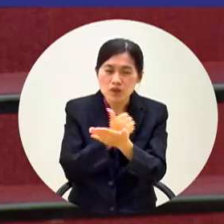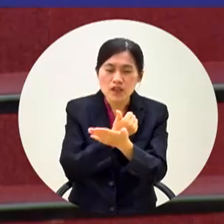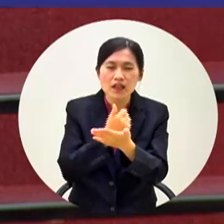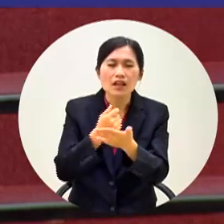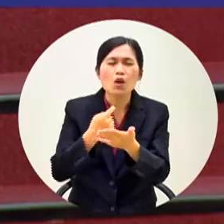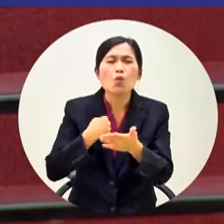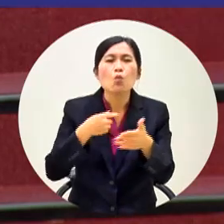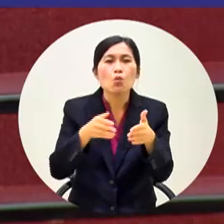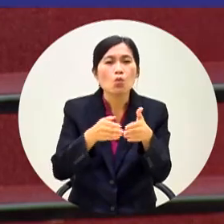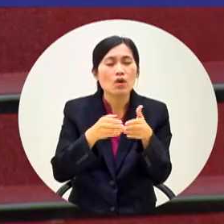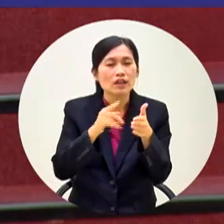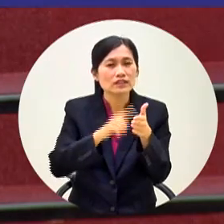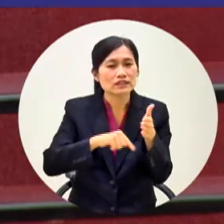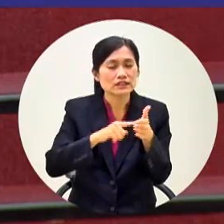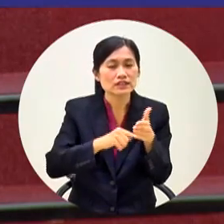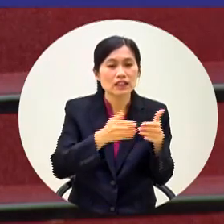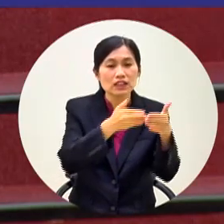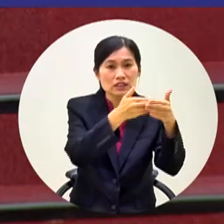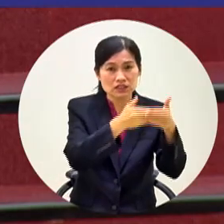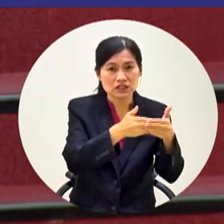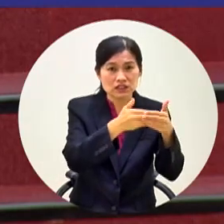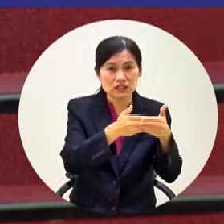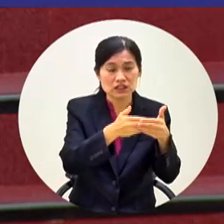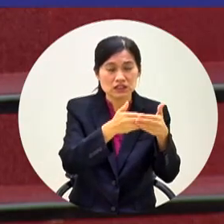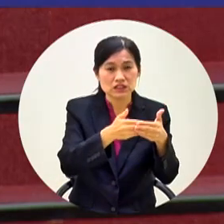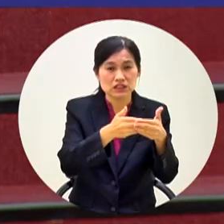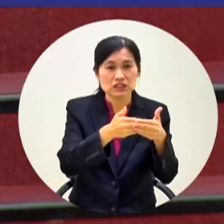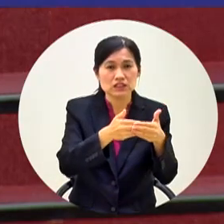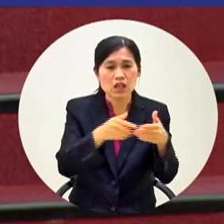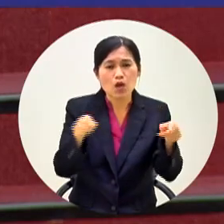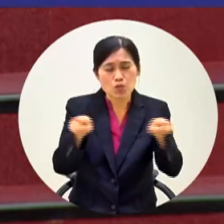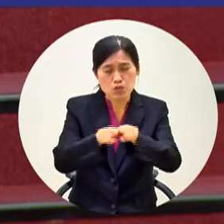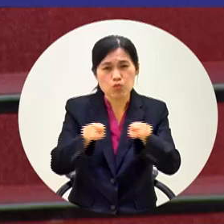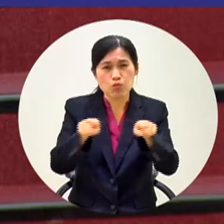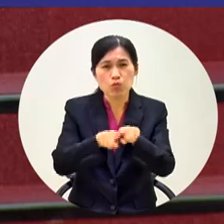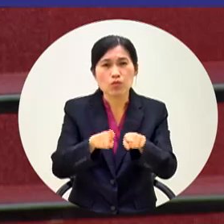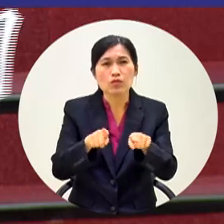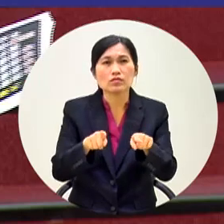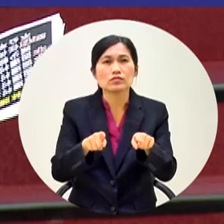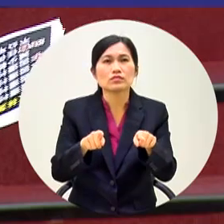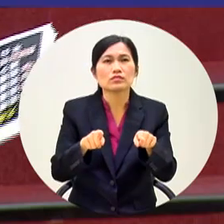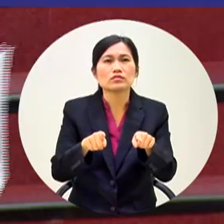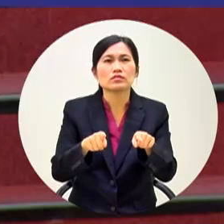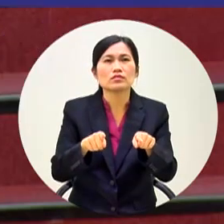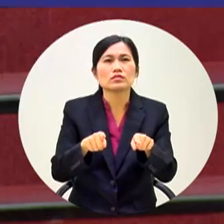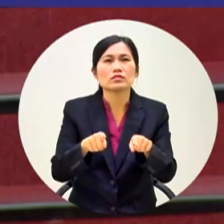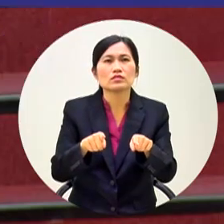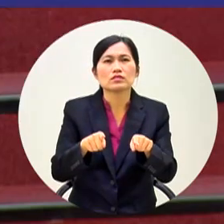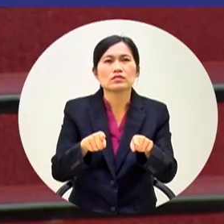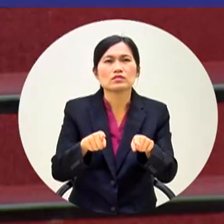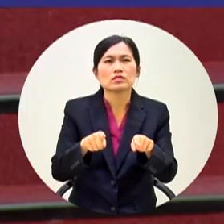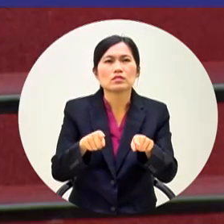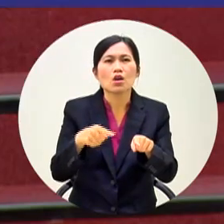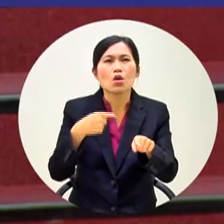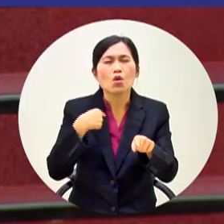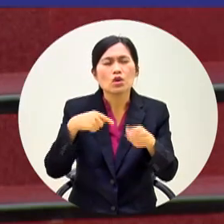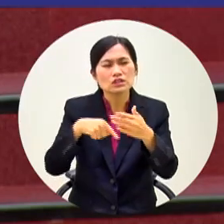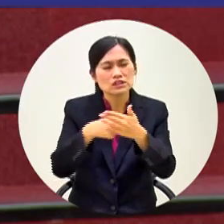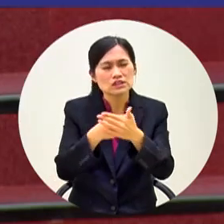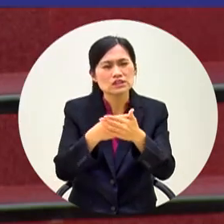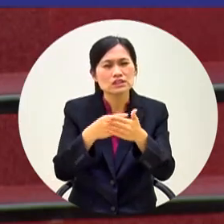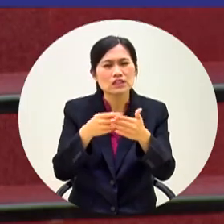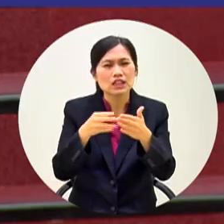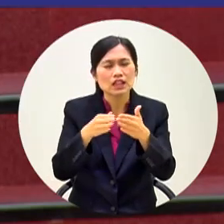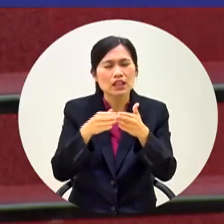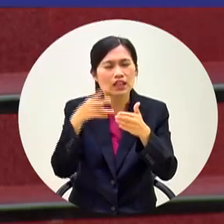大陆一般水准而已，就只有这样，市长。所以呢，在这样子的状况底下，我再重